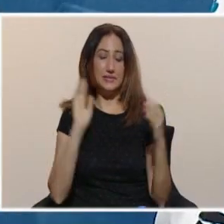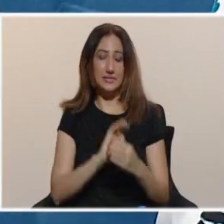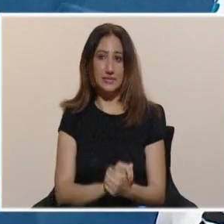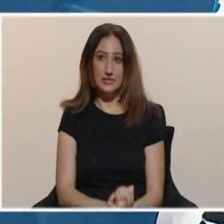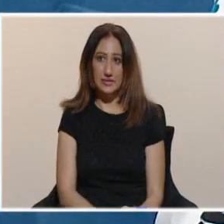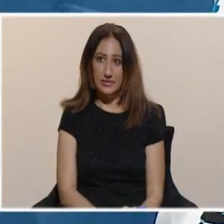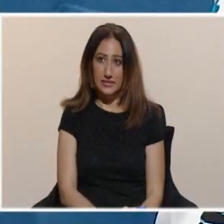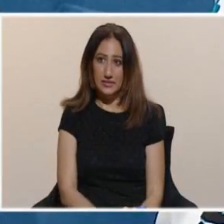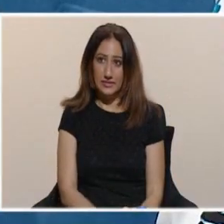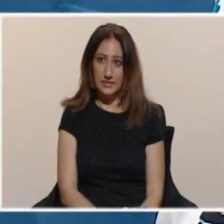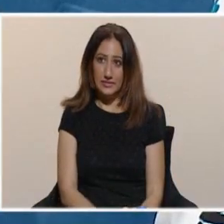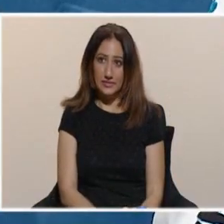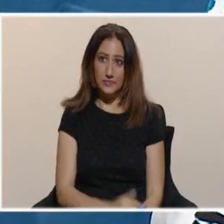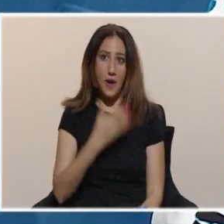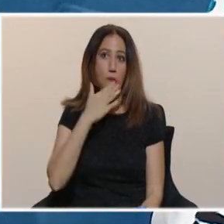حمدت ربنا قوي، لان